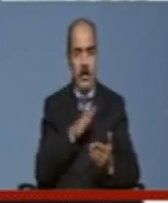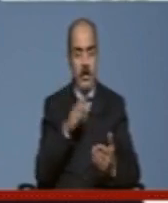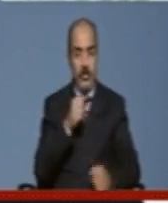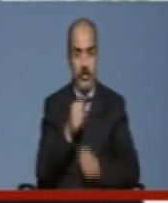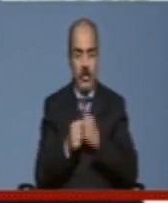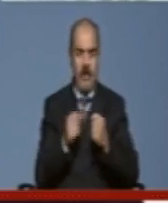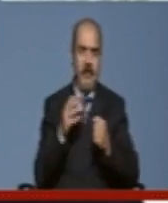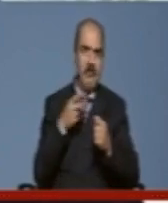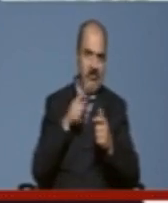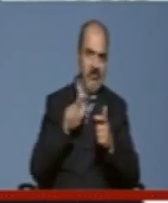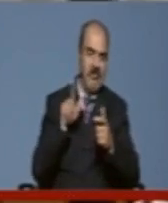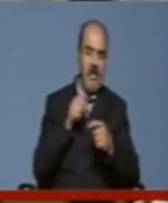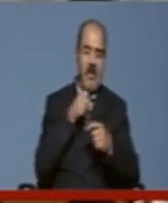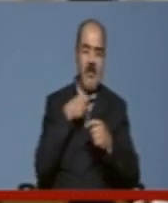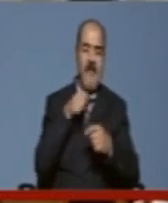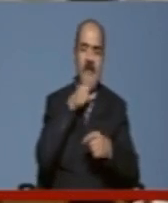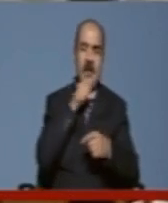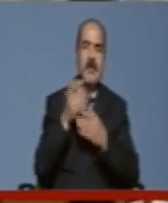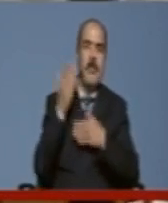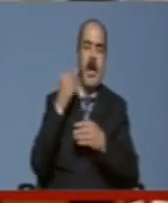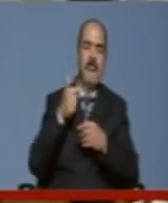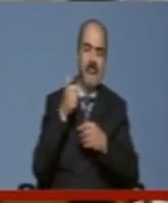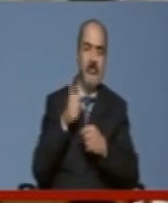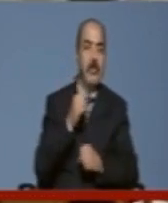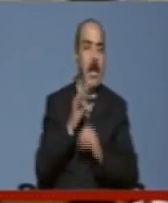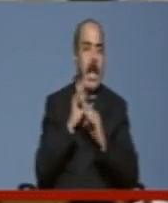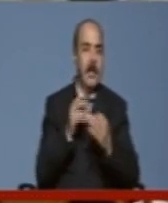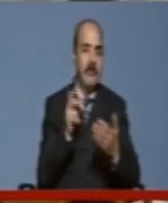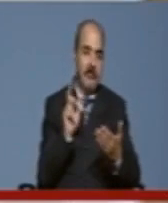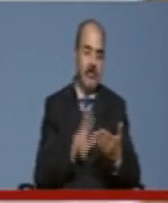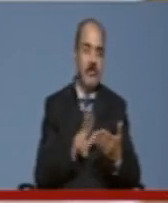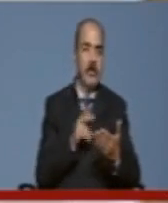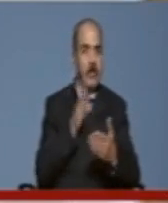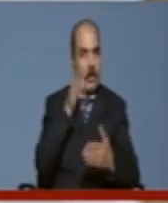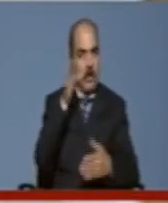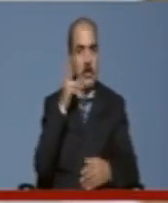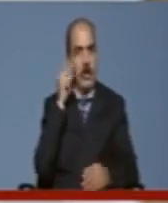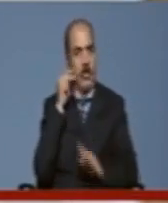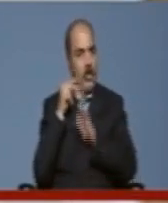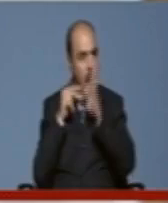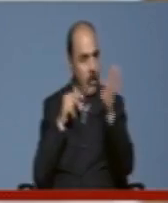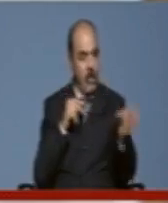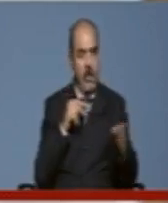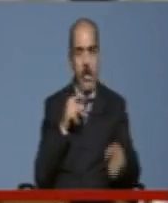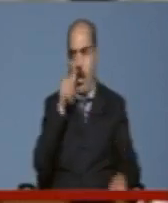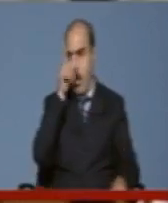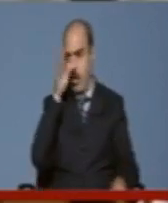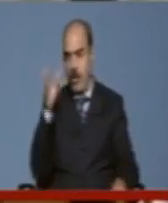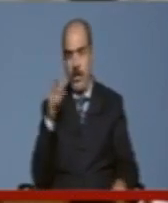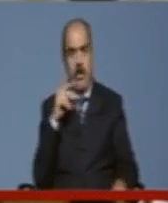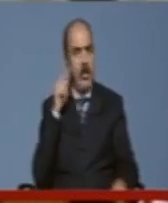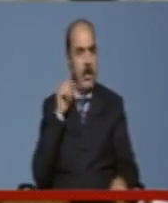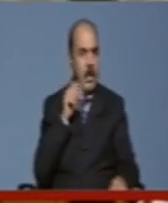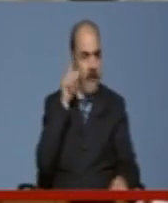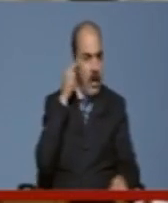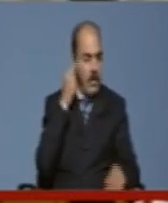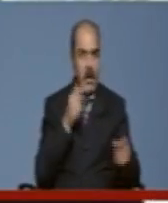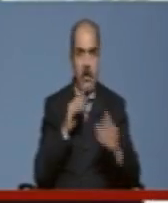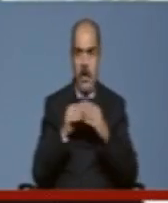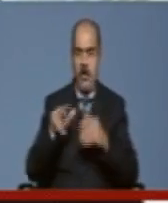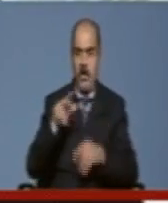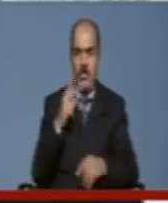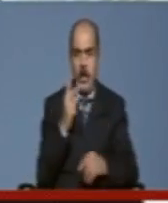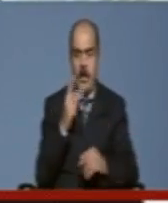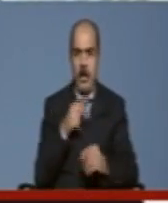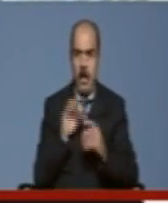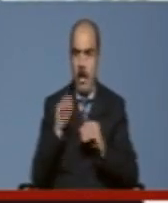قوي، كان زار اسرائيل وزار رام الله وزار الاردن والنهارده في مصر يمكن في خلال يومين او ثلاثه